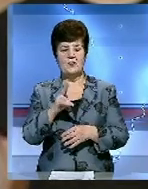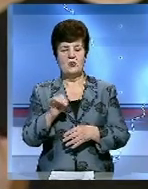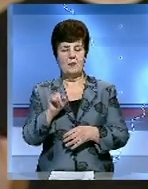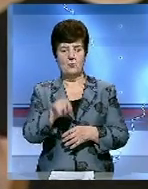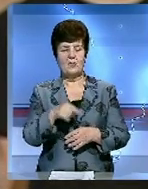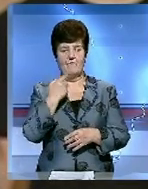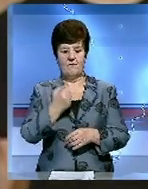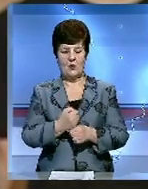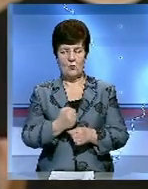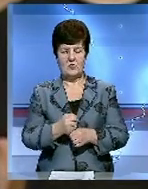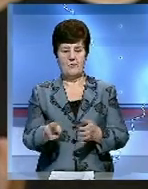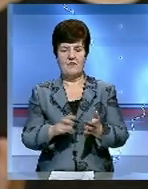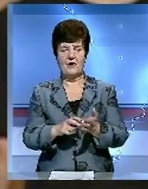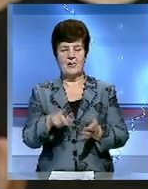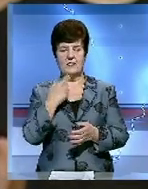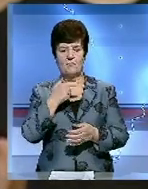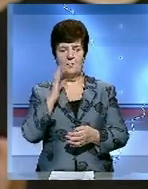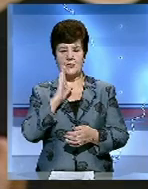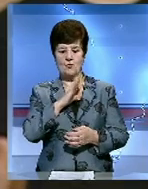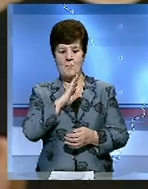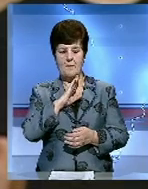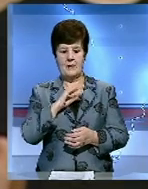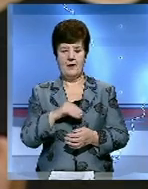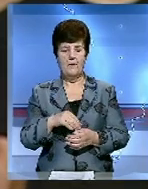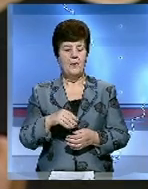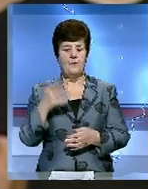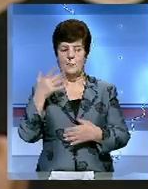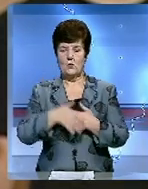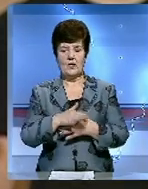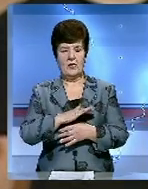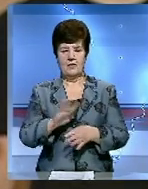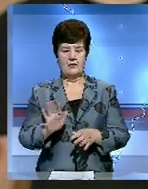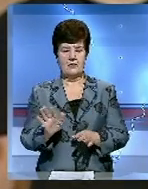Mi-e frică să vorbesc cu mama. Nu cred că o să mă înțeleagă.